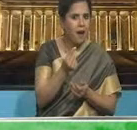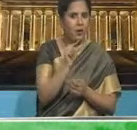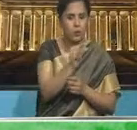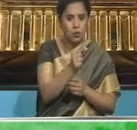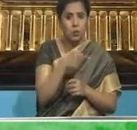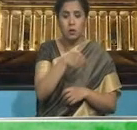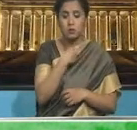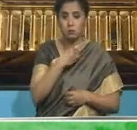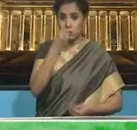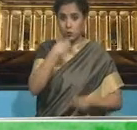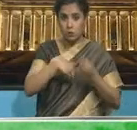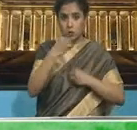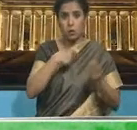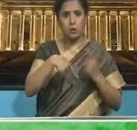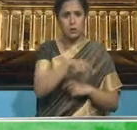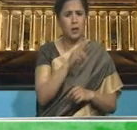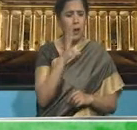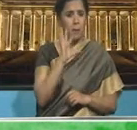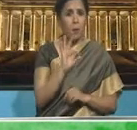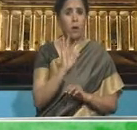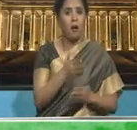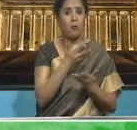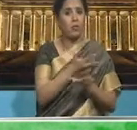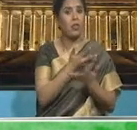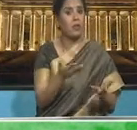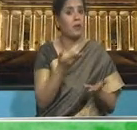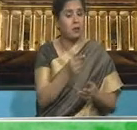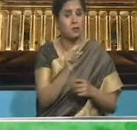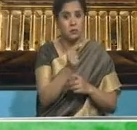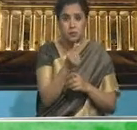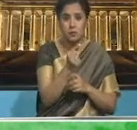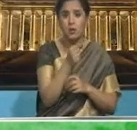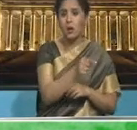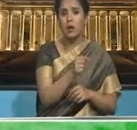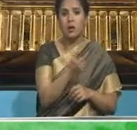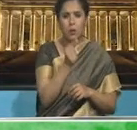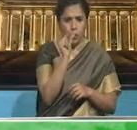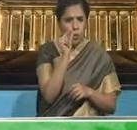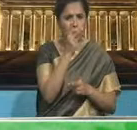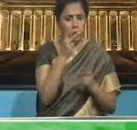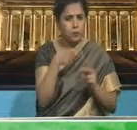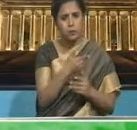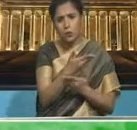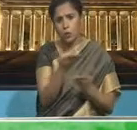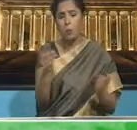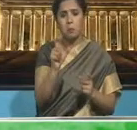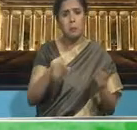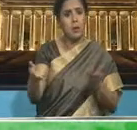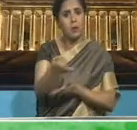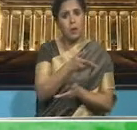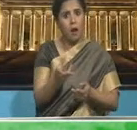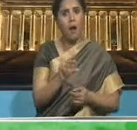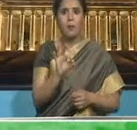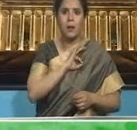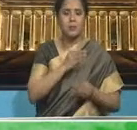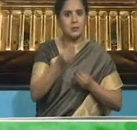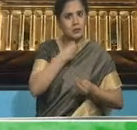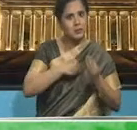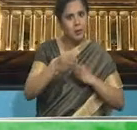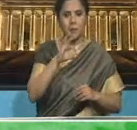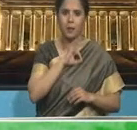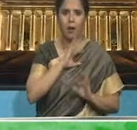के मुख्य तत्व हुआ करते थे। समाज के सभी वर्ग उन्हें फिर से पसंद करने लगे